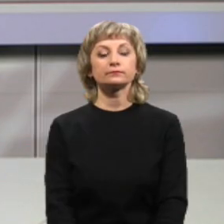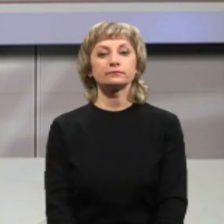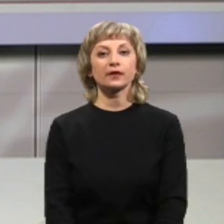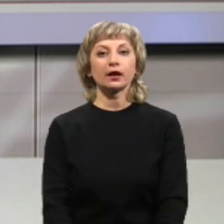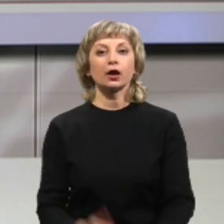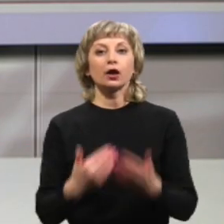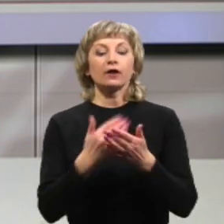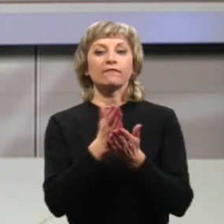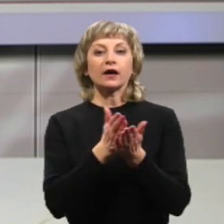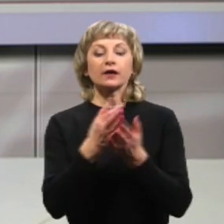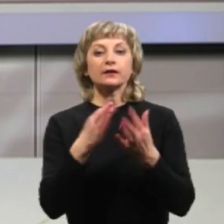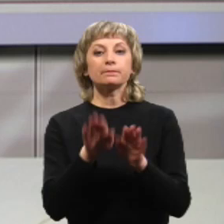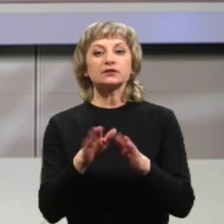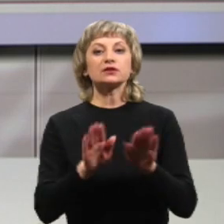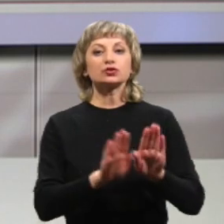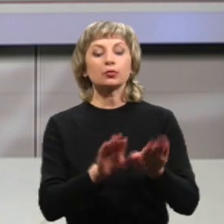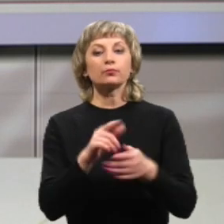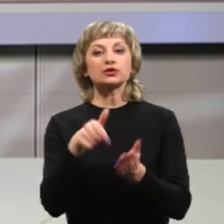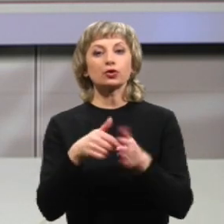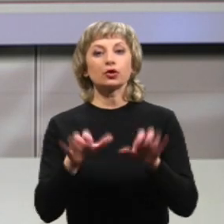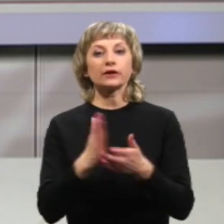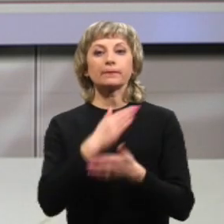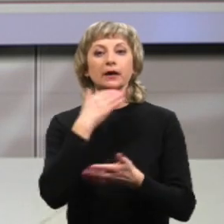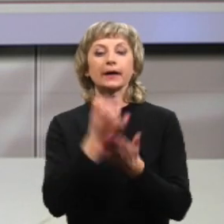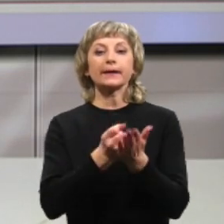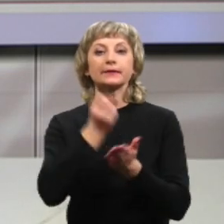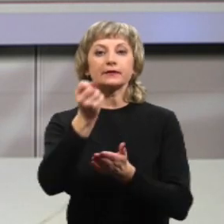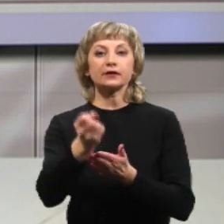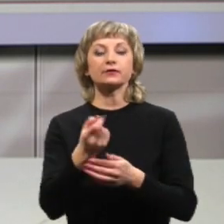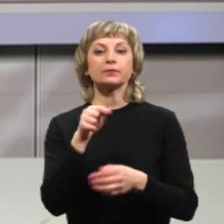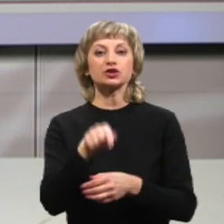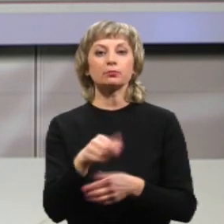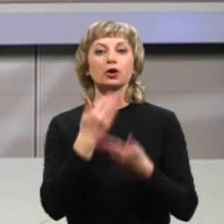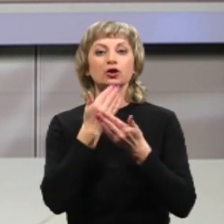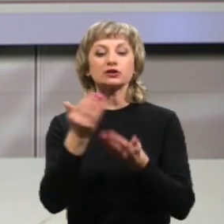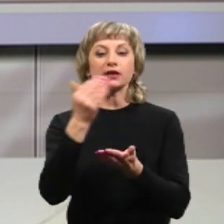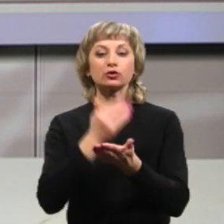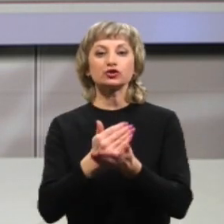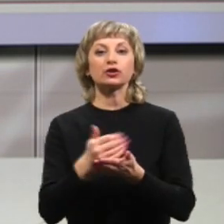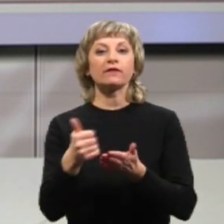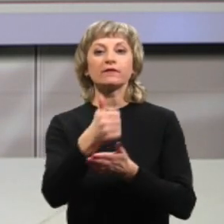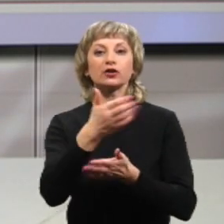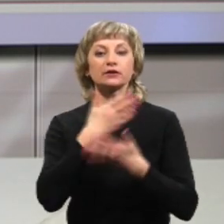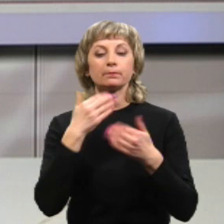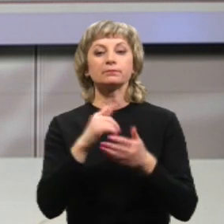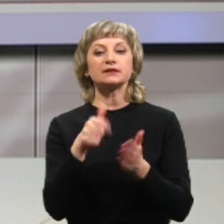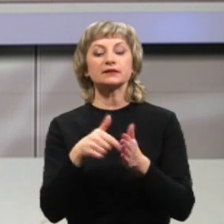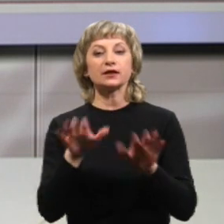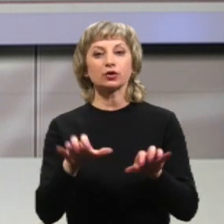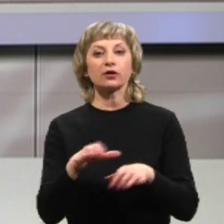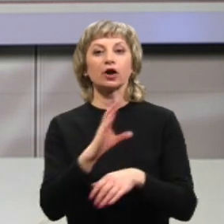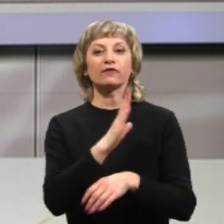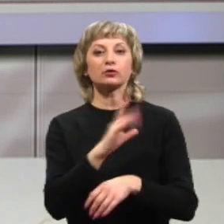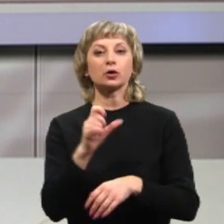На вакантне місце заступника міського голови є багато кандидатів, при цьому остаточного фаворита немає. Так міський голова Рівно Володимир